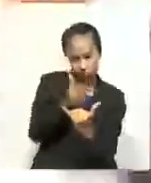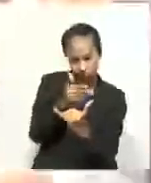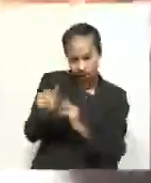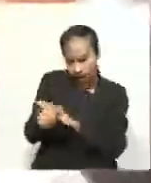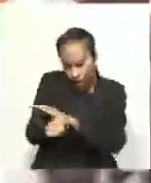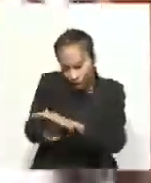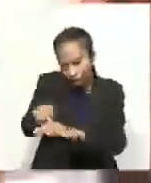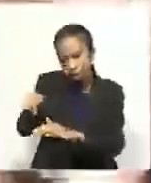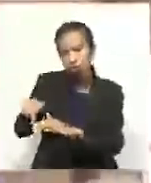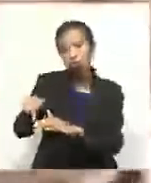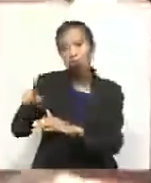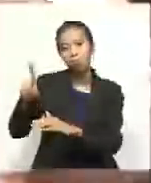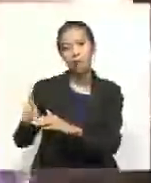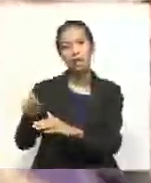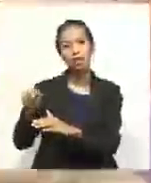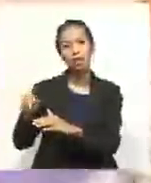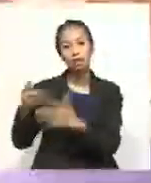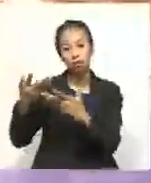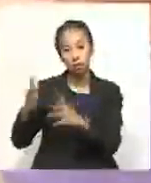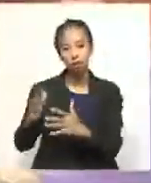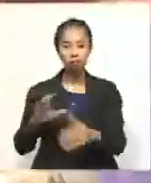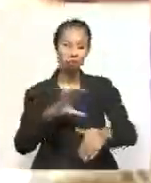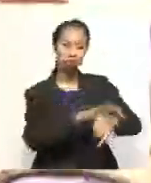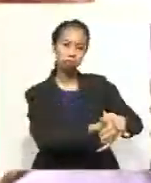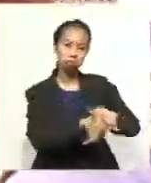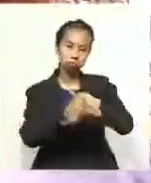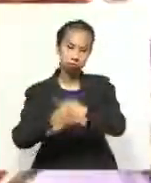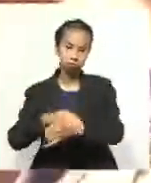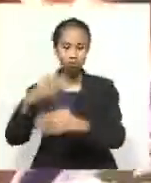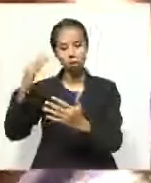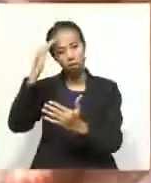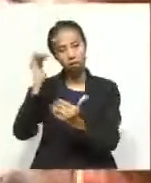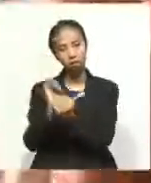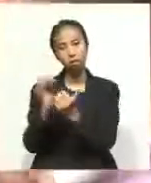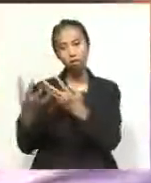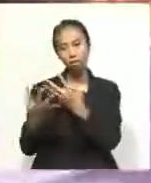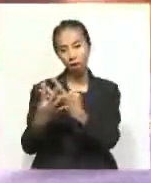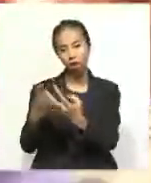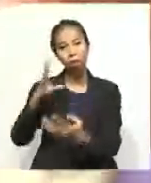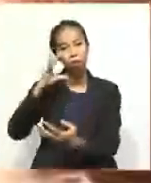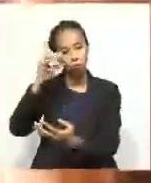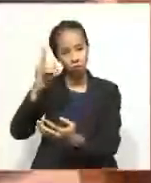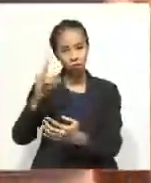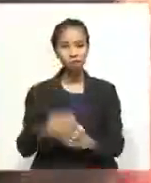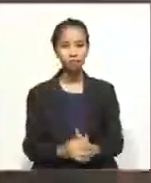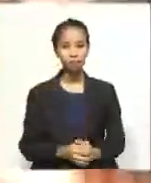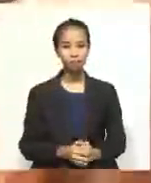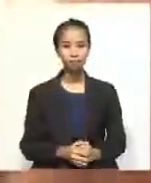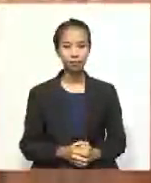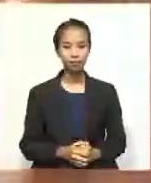เพื่อปิดบังการตายหรือเหตุแห่งการตายก่อนจะคุมตัวนายธนกิจไปฝากขังที่ศาลจังหวัดมีนบุรีในวันพรุ่งนี้ครับ